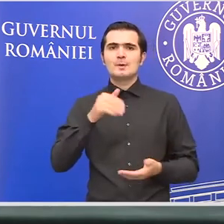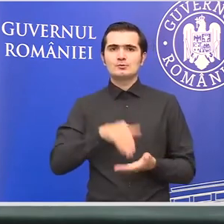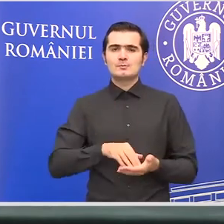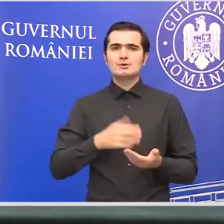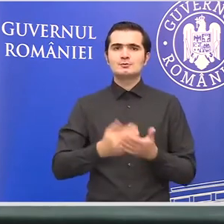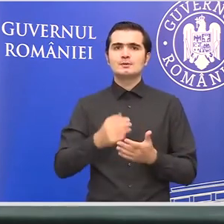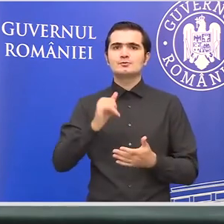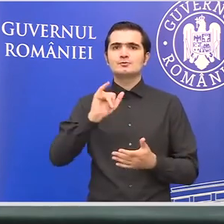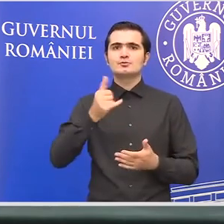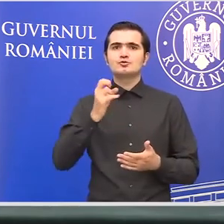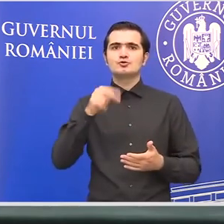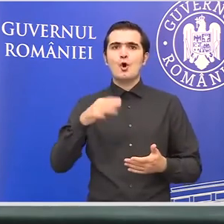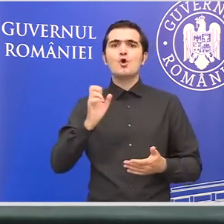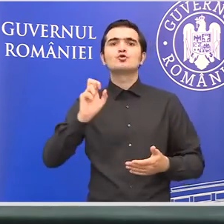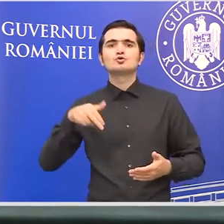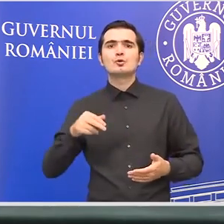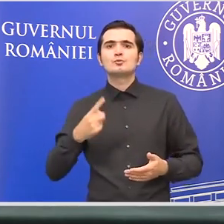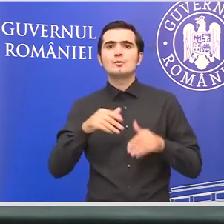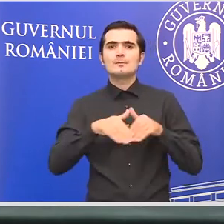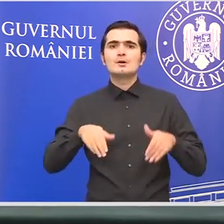3.374.000, iar pentru Johnson & Johnson